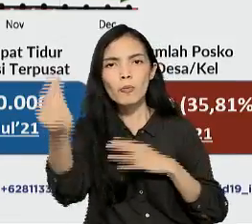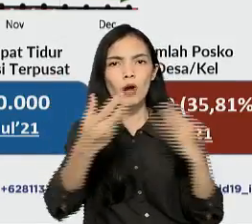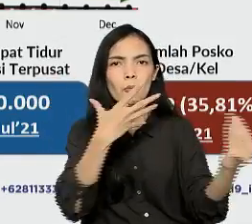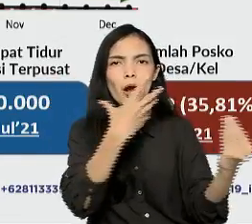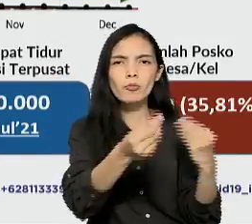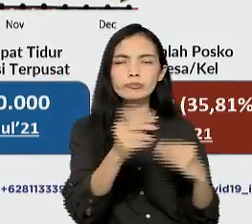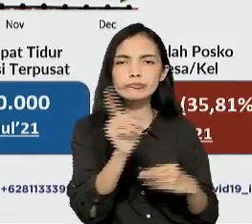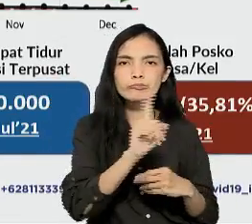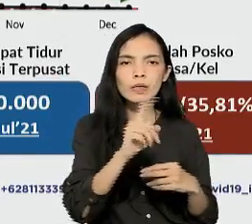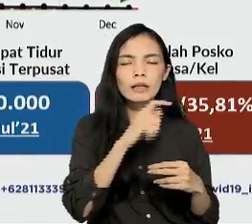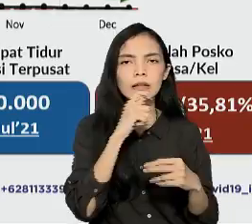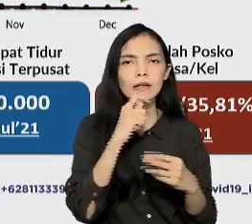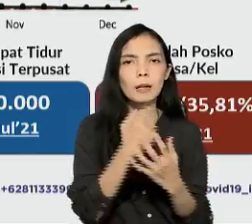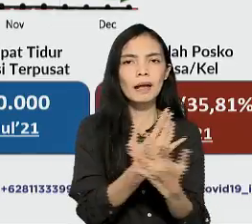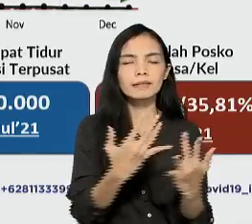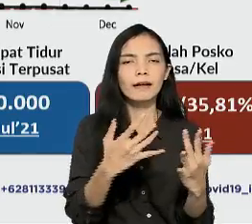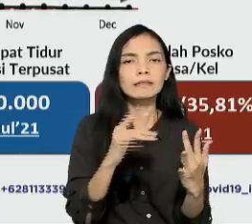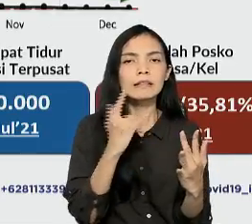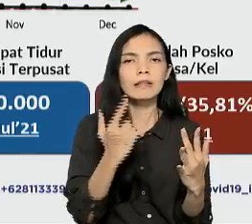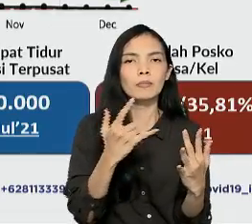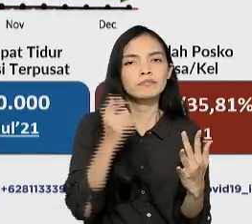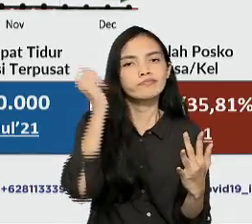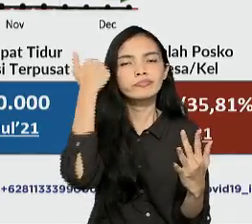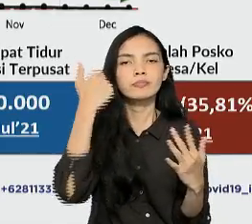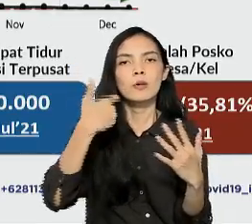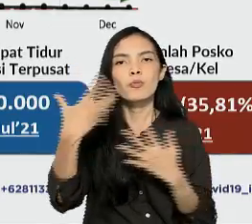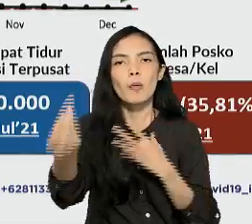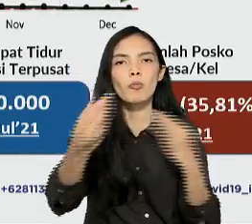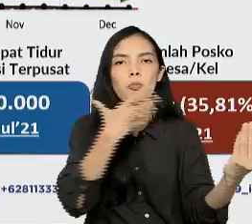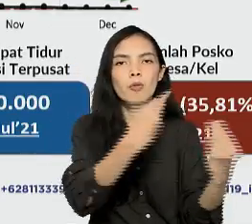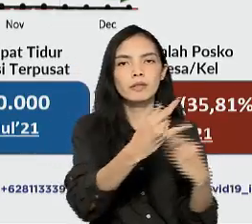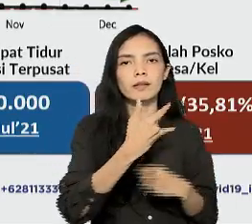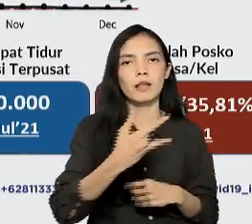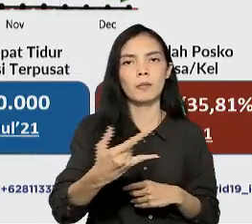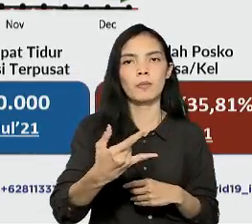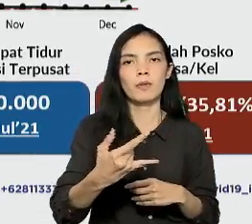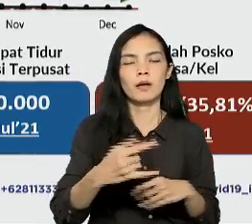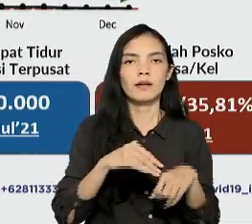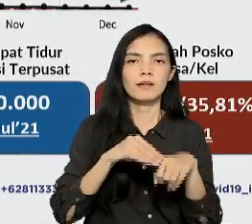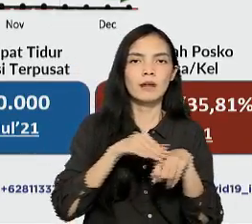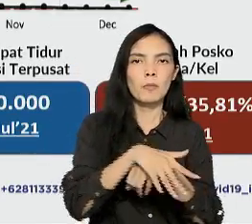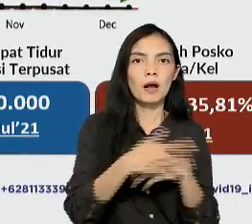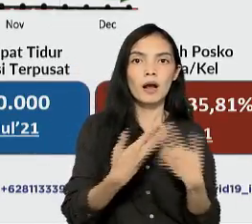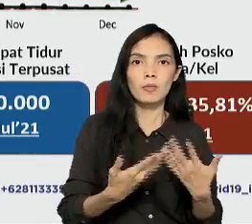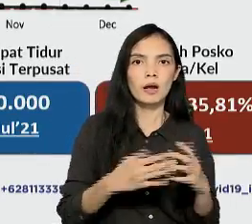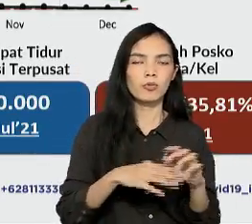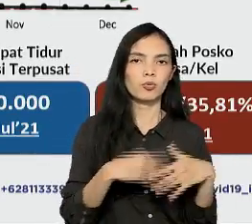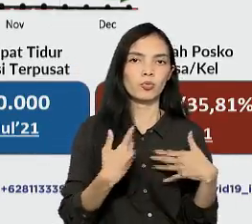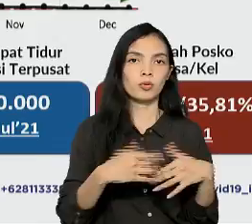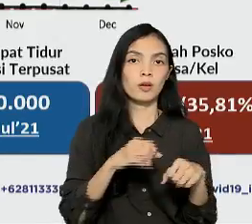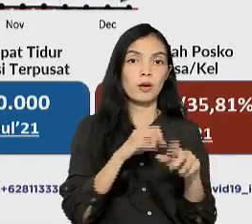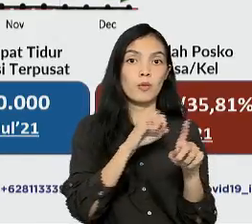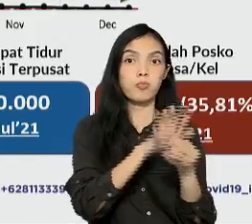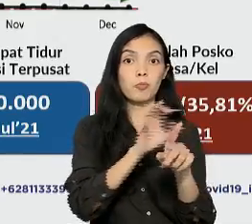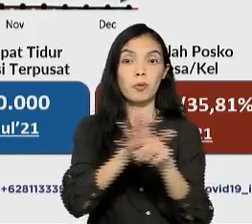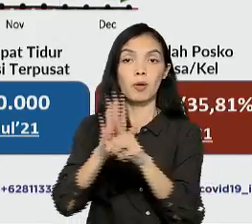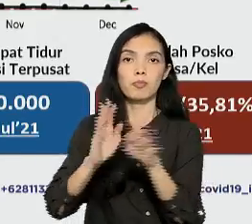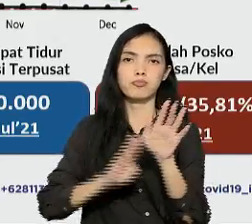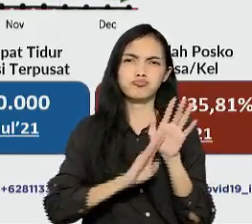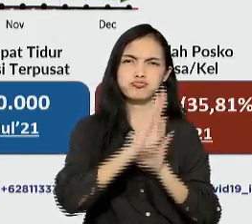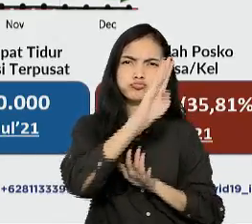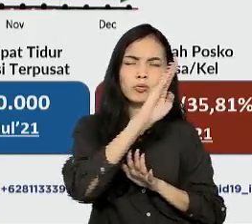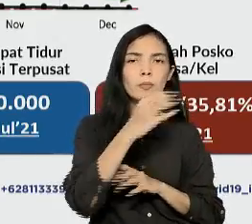menurunkan mobilitas penduduk di masa ini. Alhasil, kasus melonjak signifikan hingga mencapai